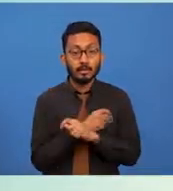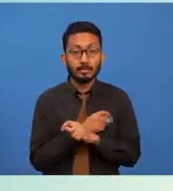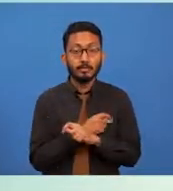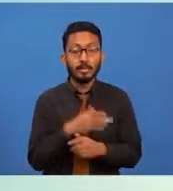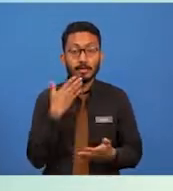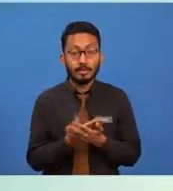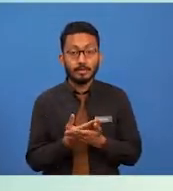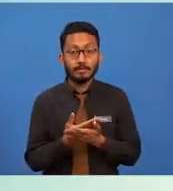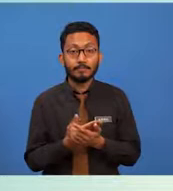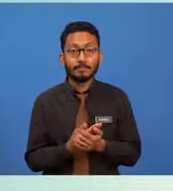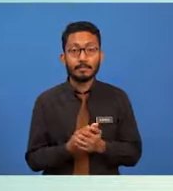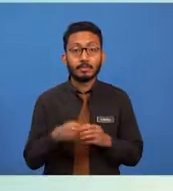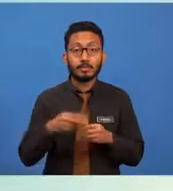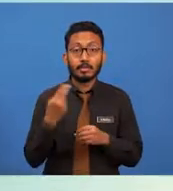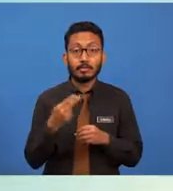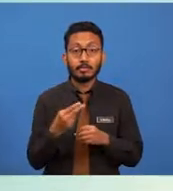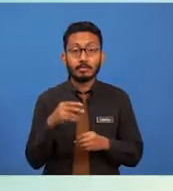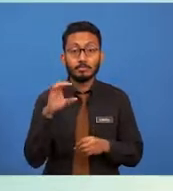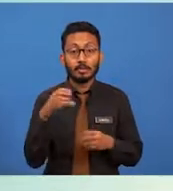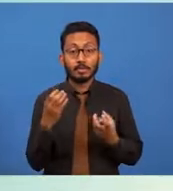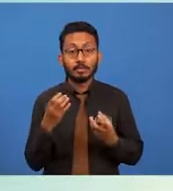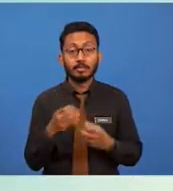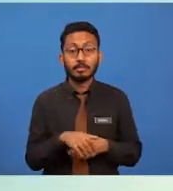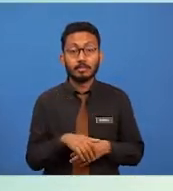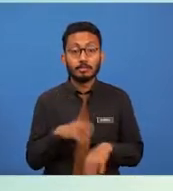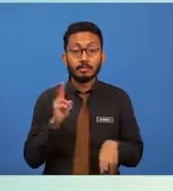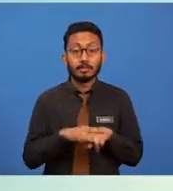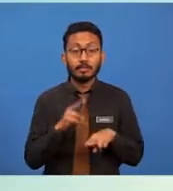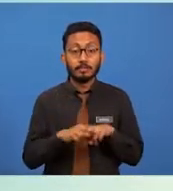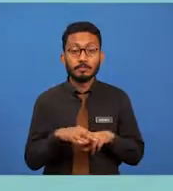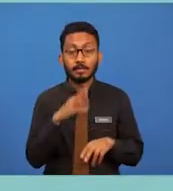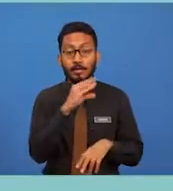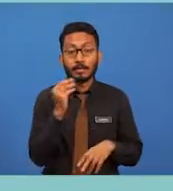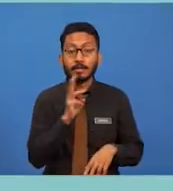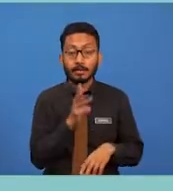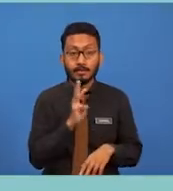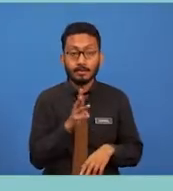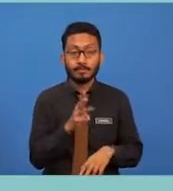yang menghasilkan hanya garam dan air.